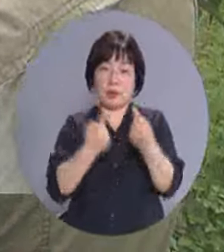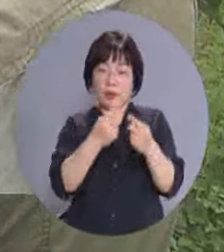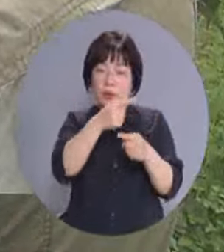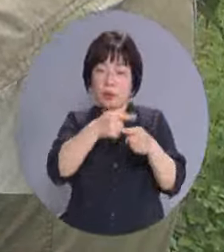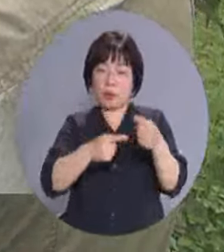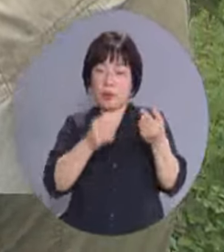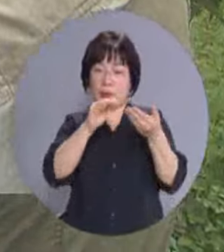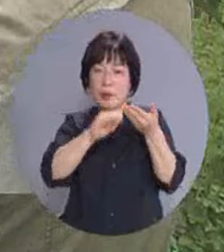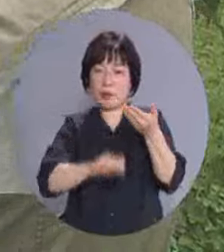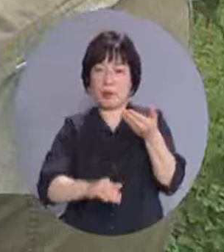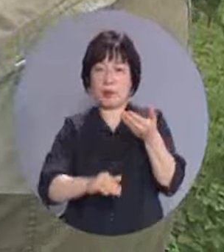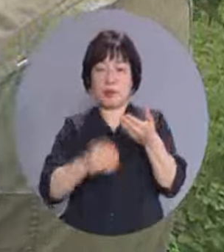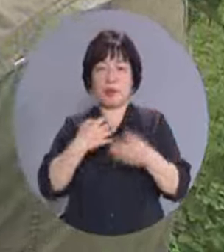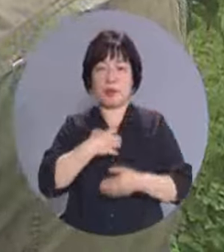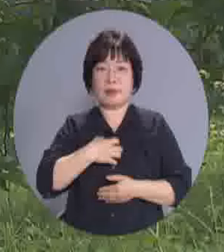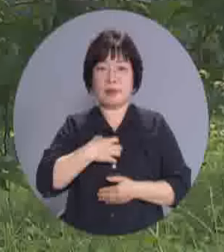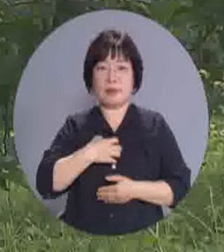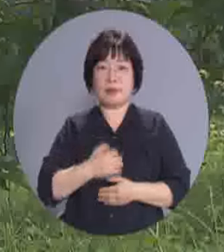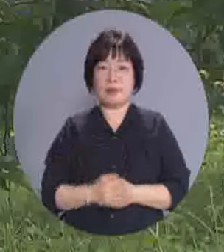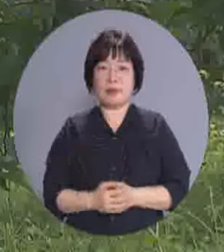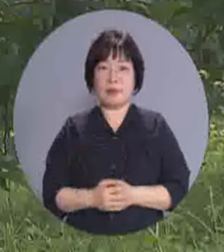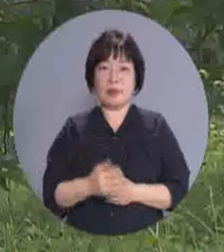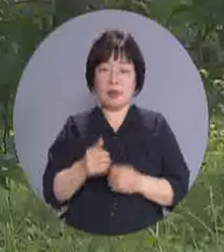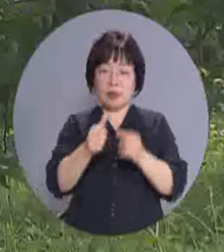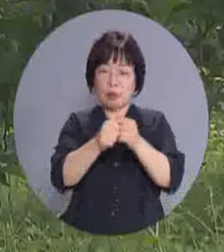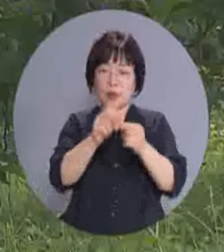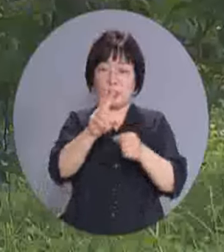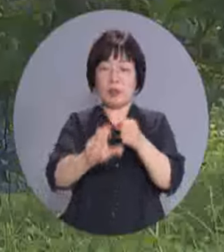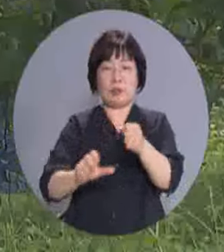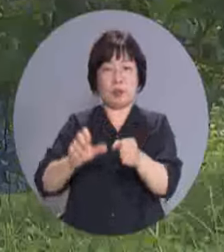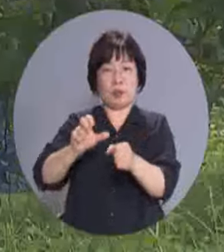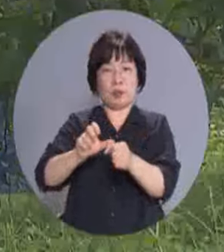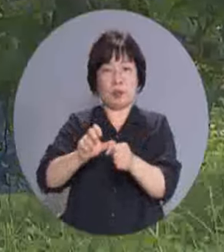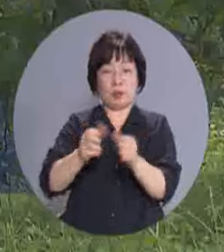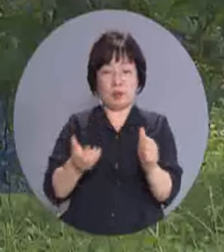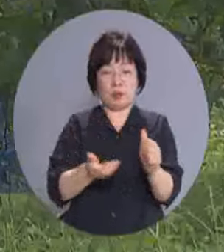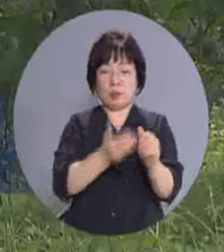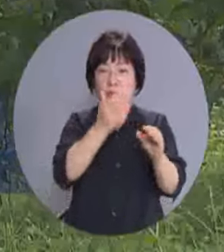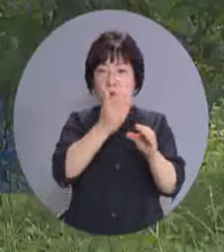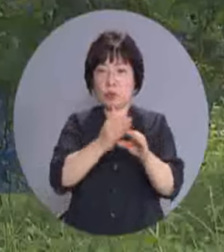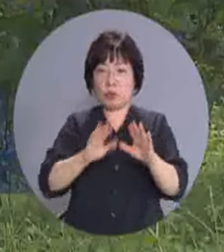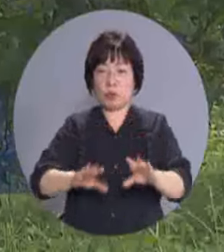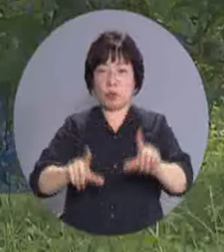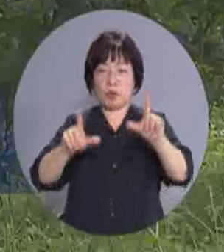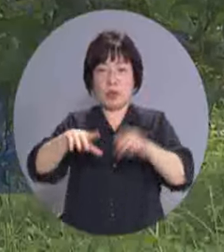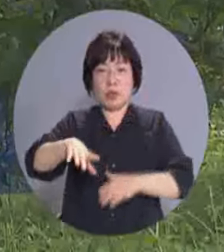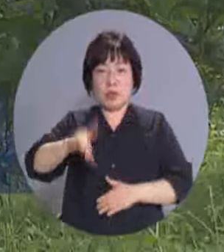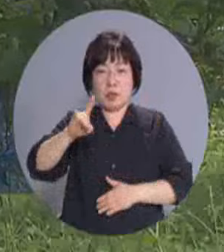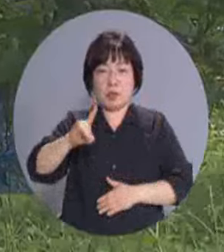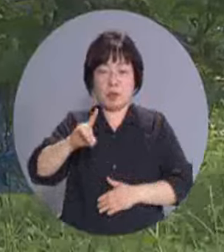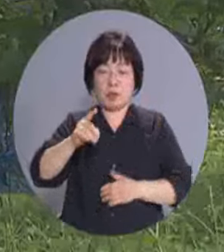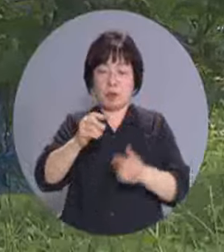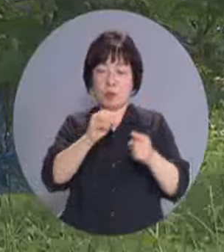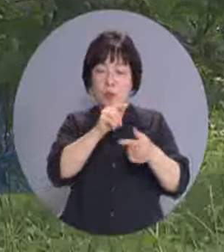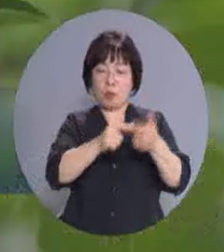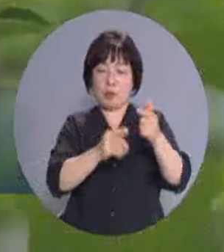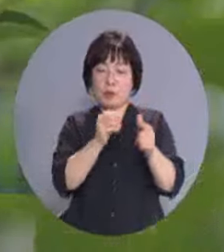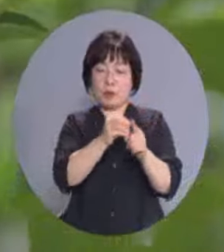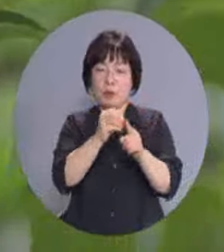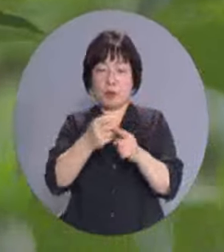미치지 못할 것으로 보입니다 매실 25년 좀 넘게 짓고 있는데 오래 처음이에요 이렇게 매실 안 달리는